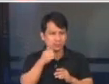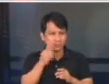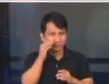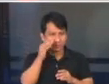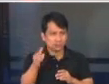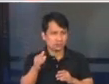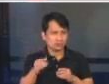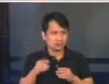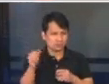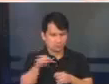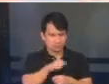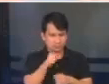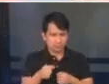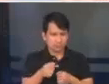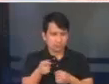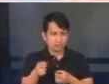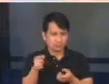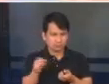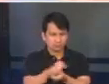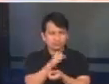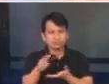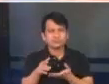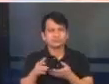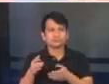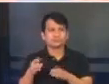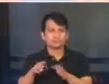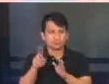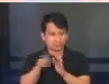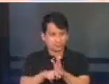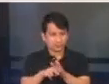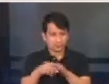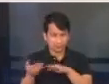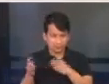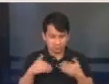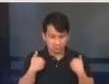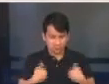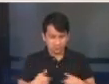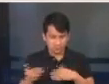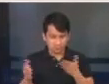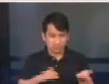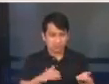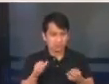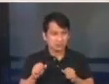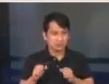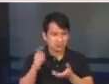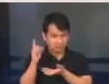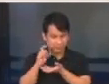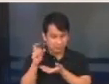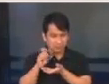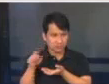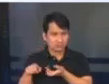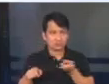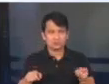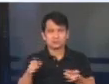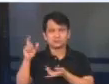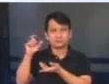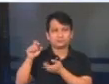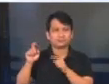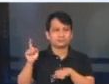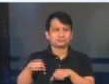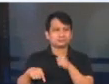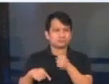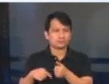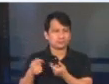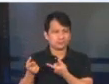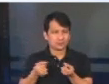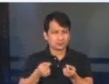na binaboy ng mga sundalo ang bangkay ng kanyang anak. Matapos nga pong magpalitrato rito ang mga sundalo, ginagawa